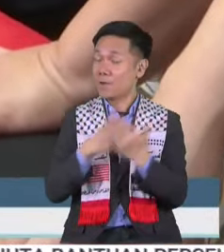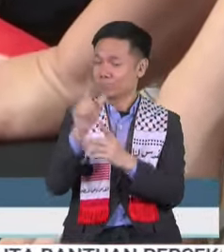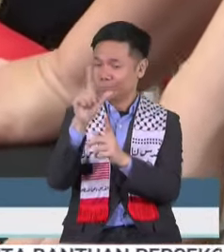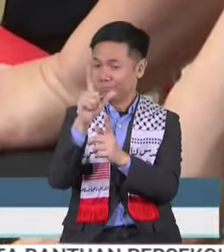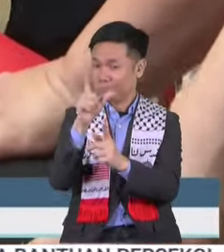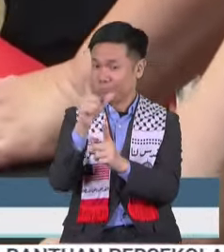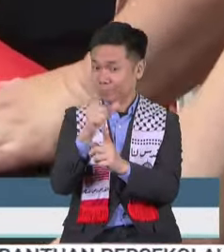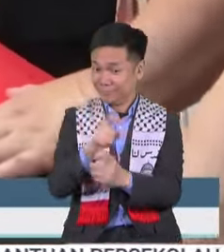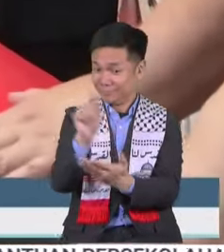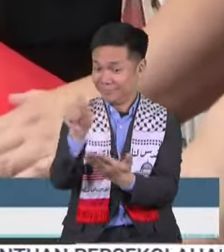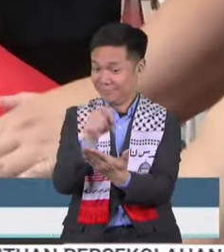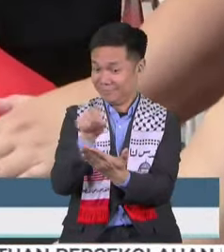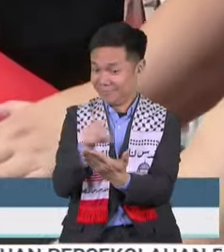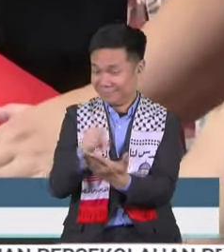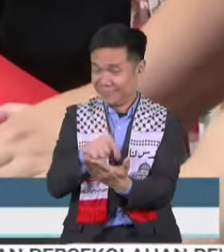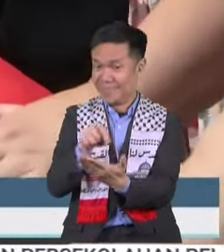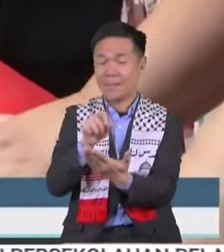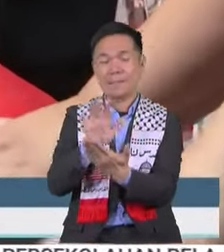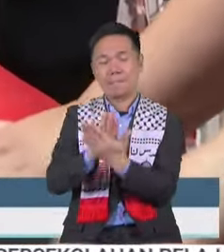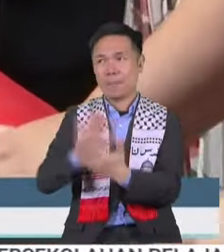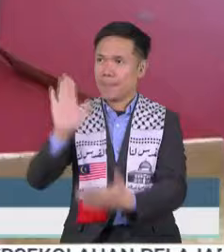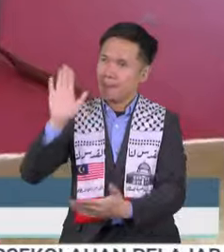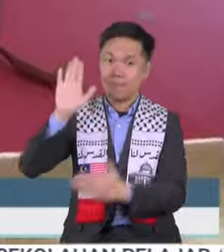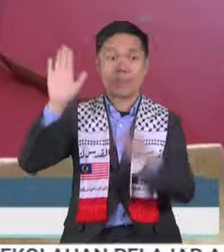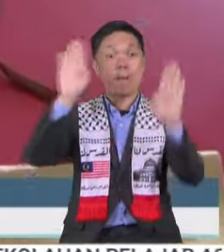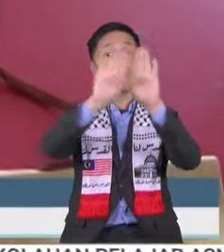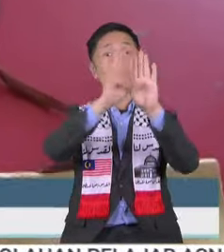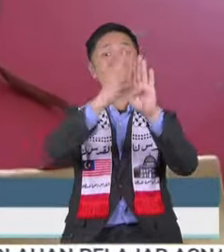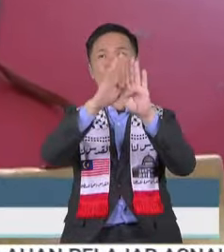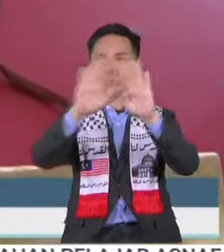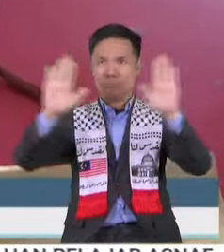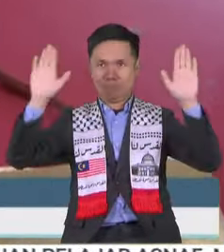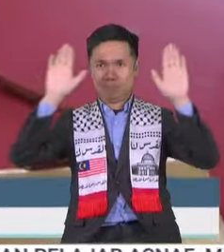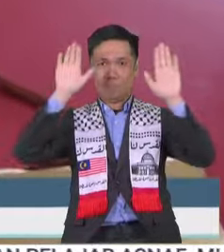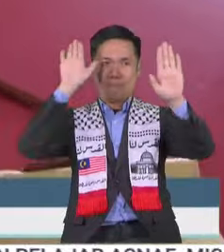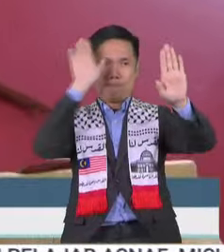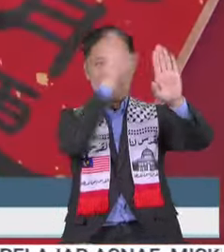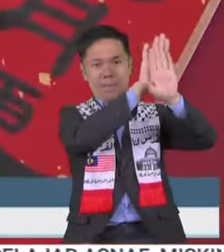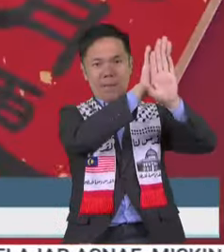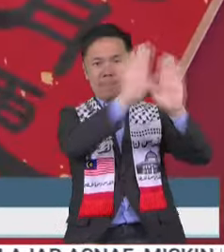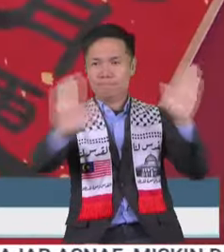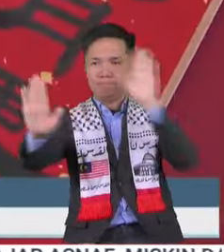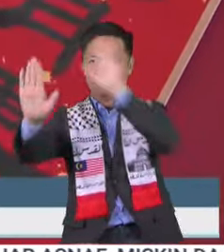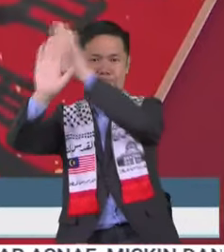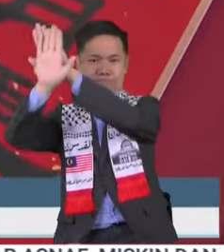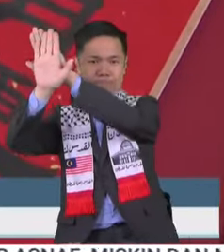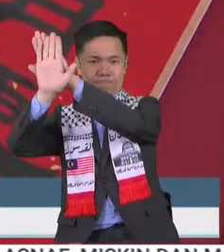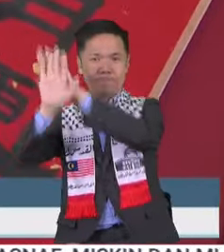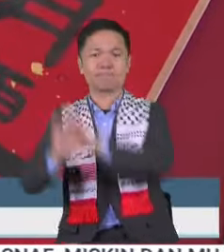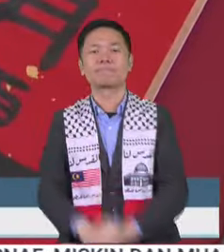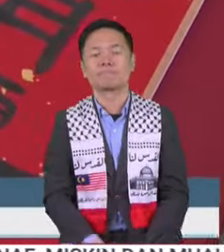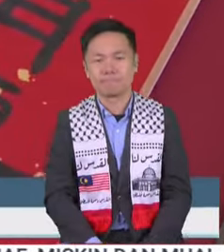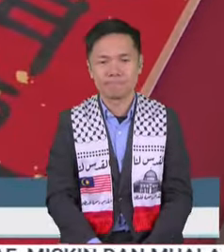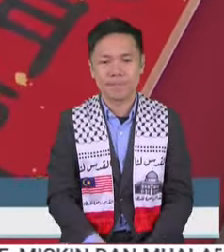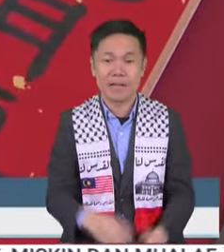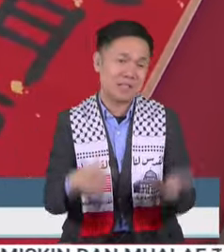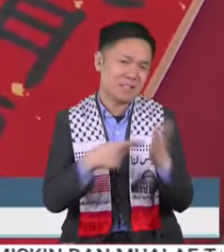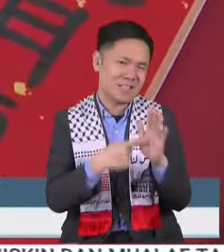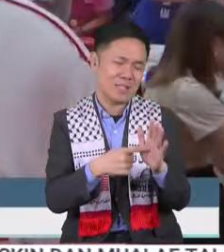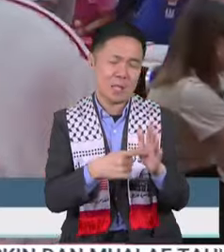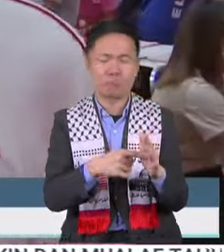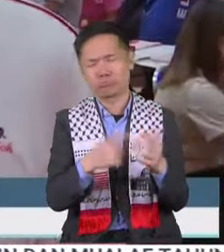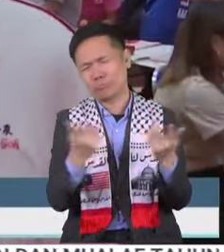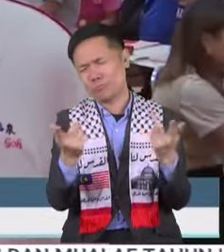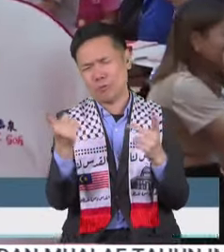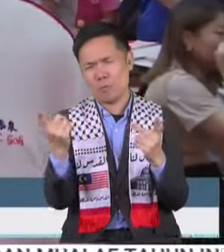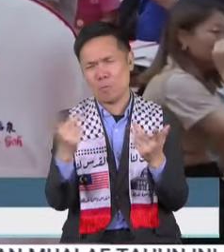dilekatkan di rumah, khususnya di pintu dengan pepatah-pepatah yang bagus. Misalnya prosperity,